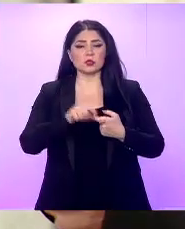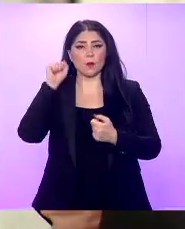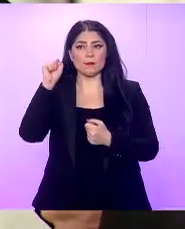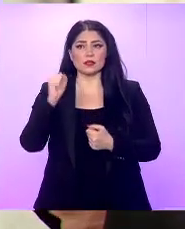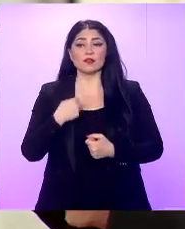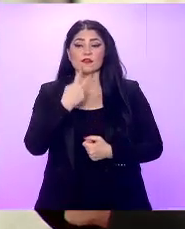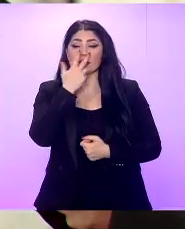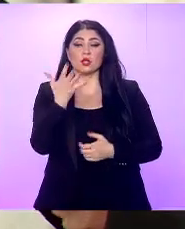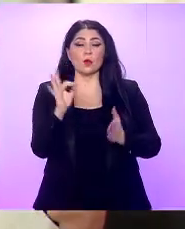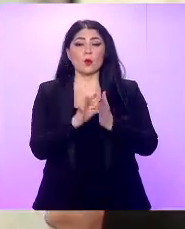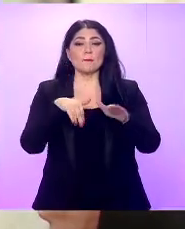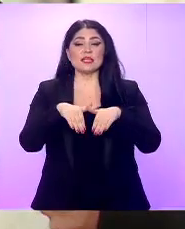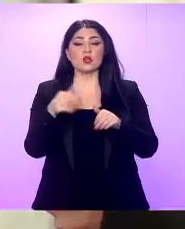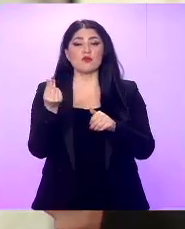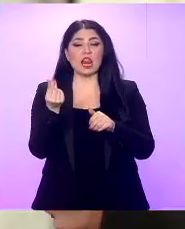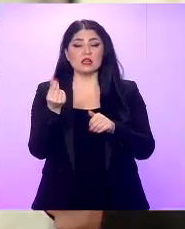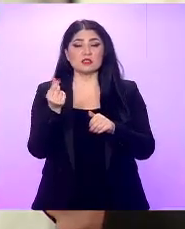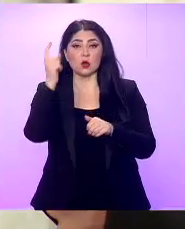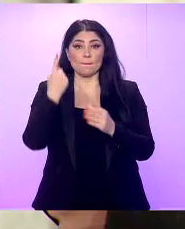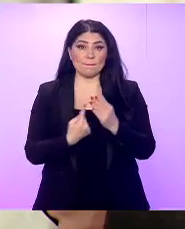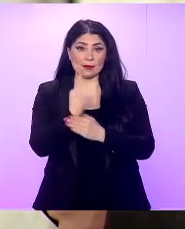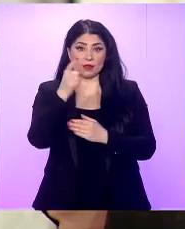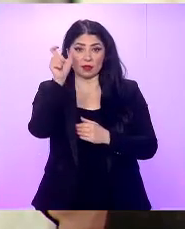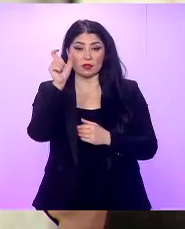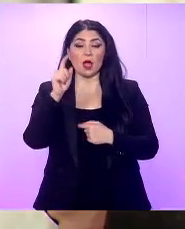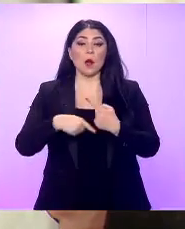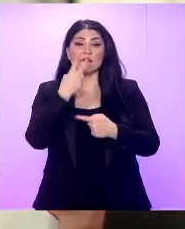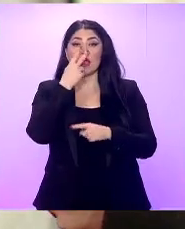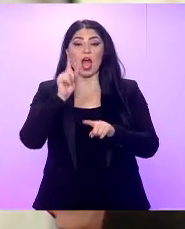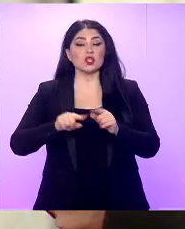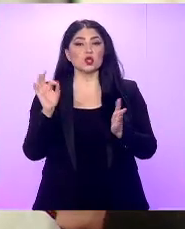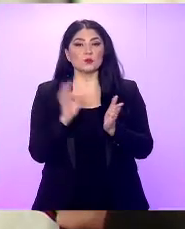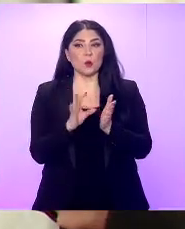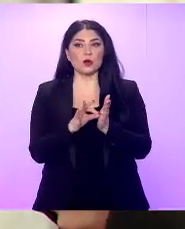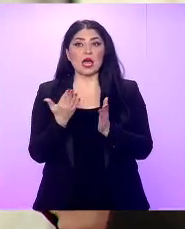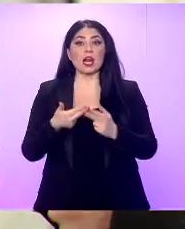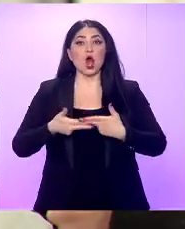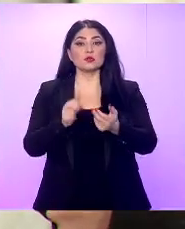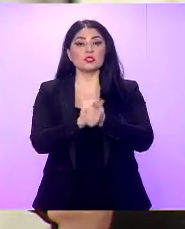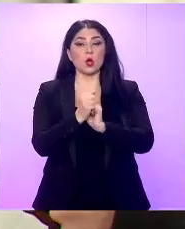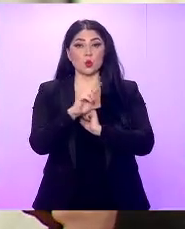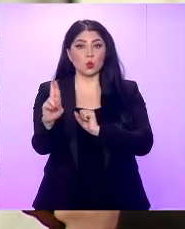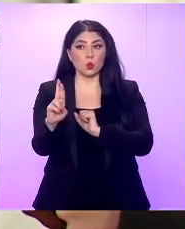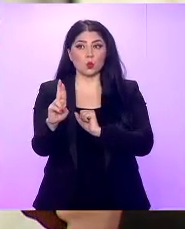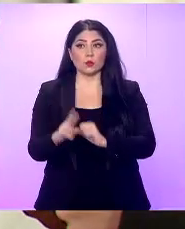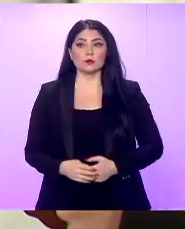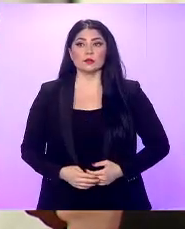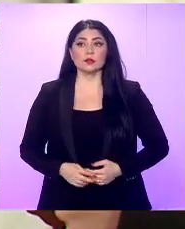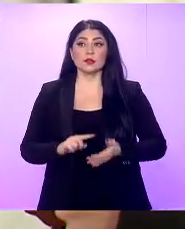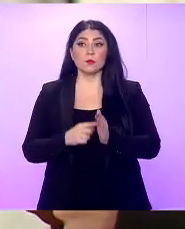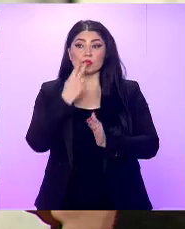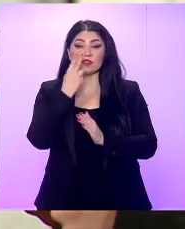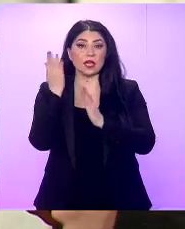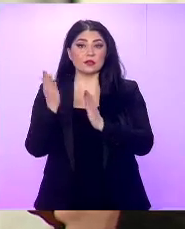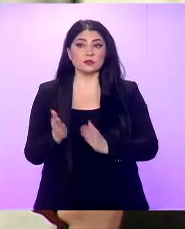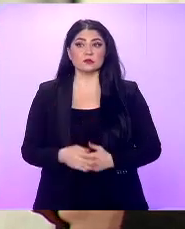propuneri vin la Ministerul Finanțelor, în primul rând, și apoi vom vedea dacă aceleași propuneri care ajută sau nu ajută, dar, repet, din punctul nostru de